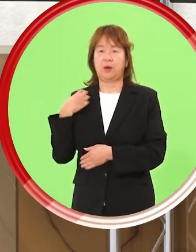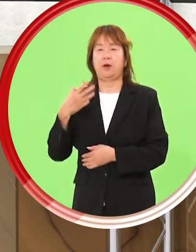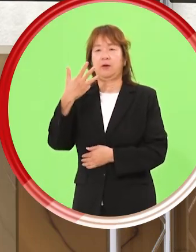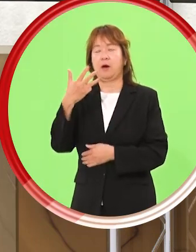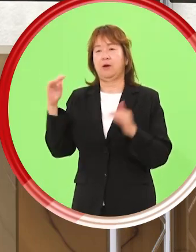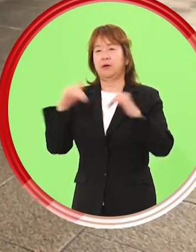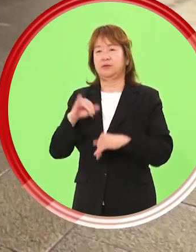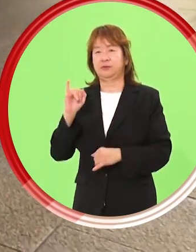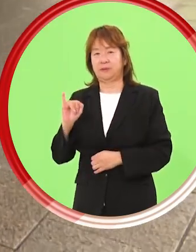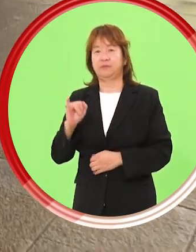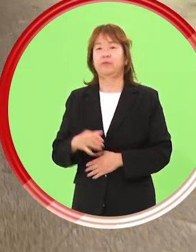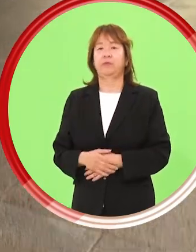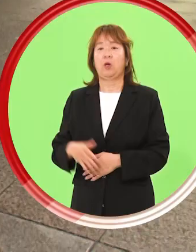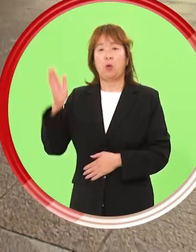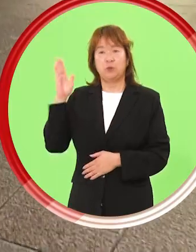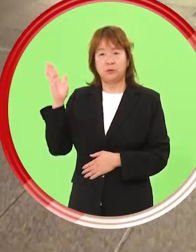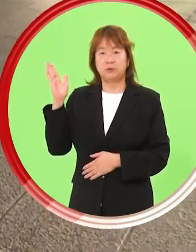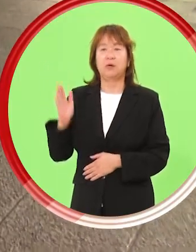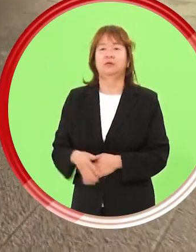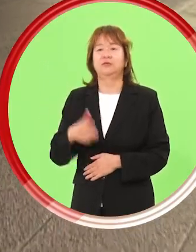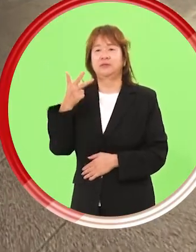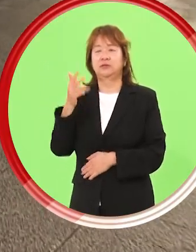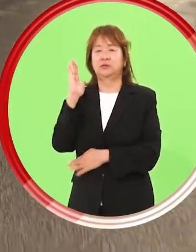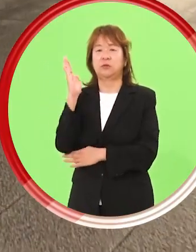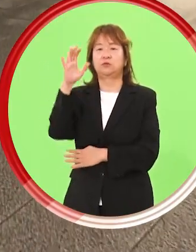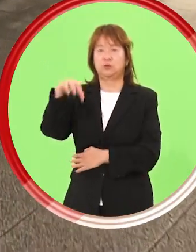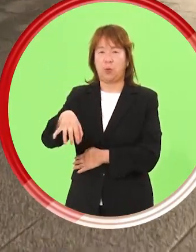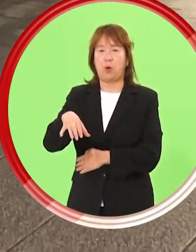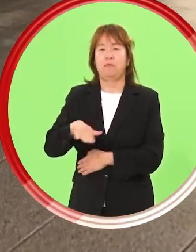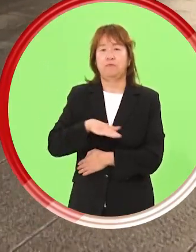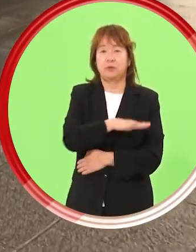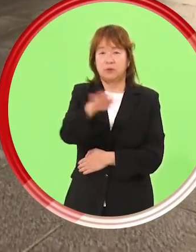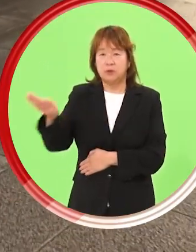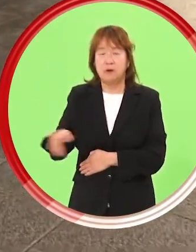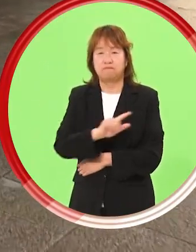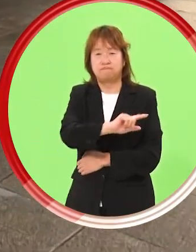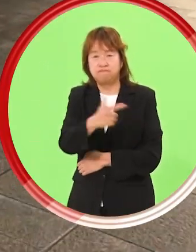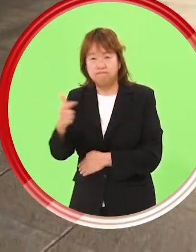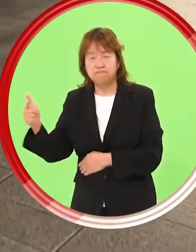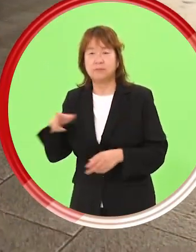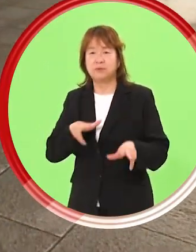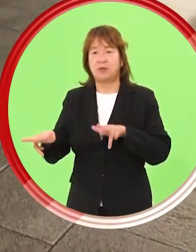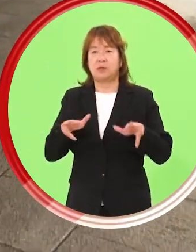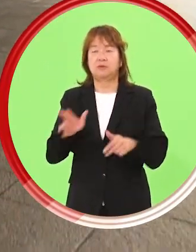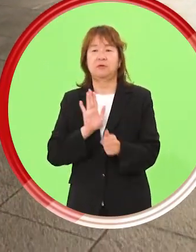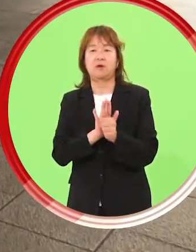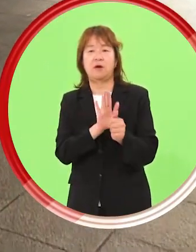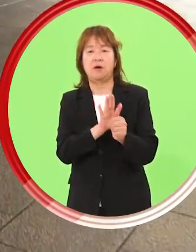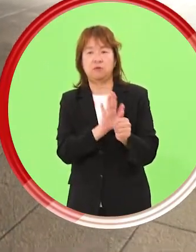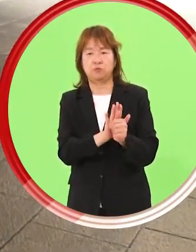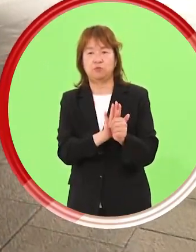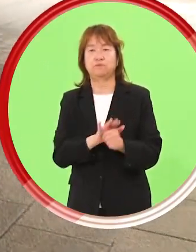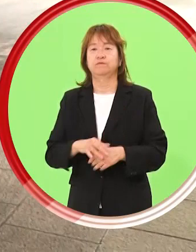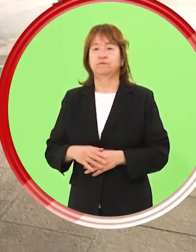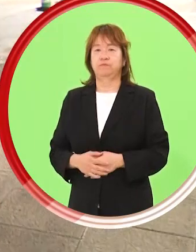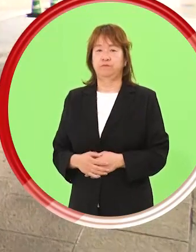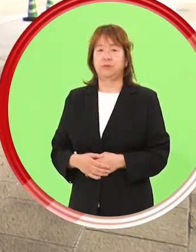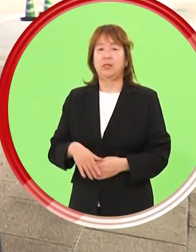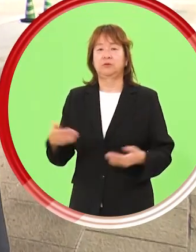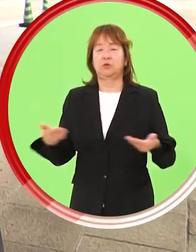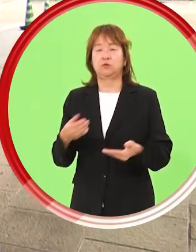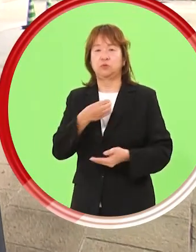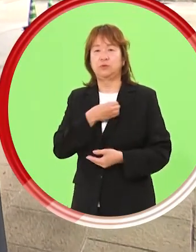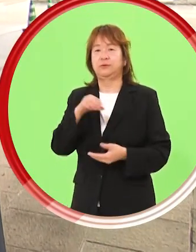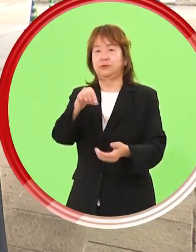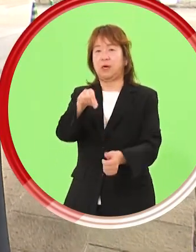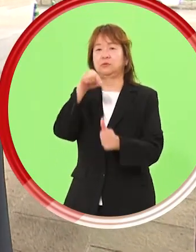くれます。 こちら広島市役所です。市民の皆さんに様々な行政サービスを提供しているんですが、その広島